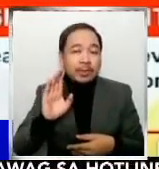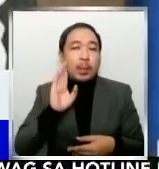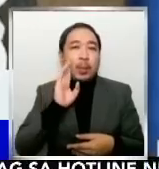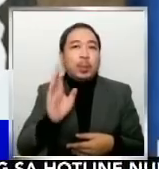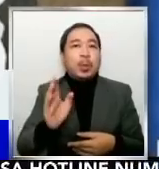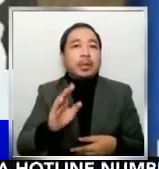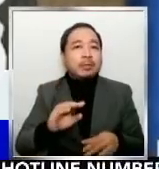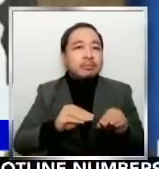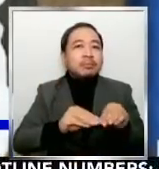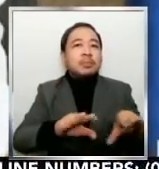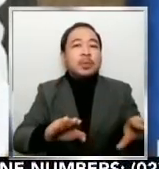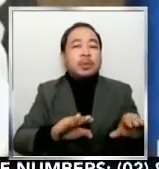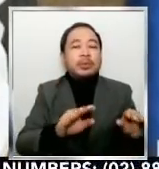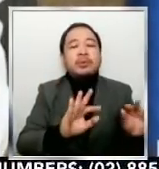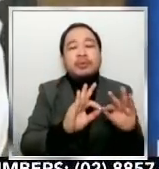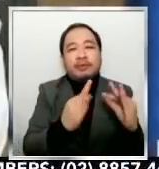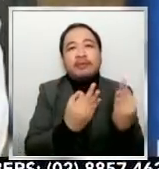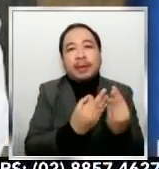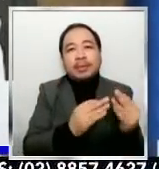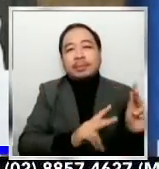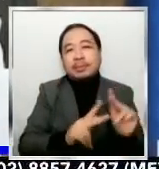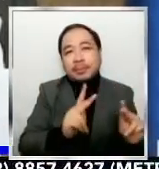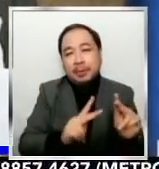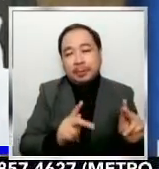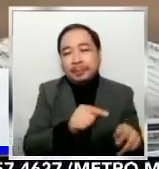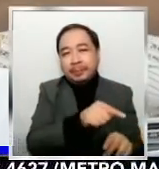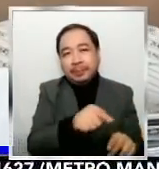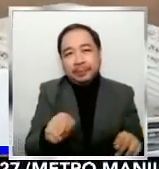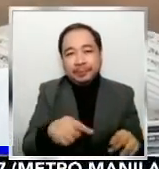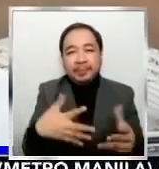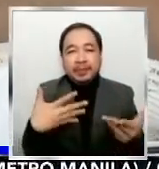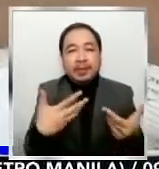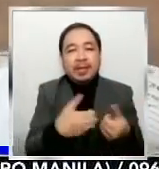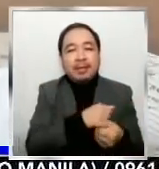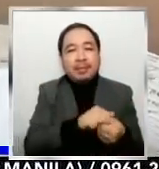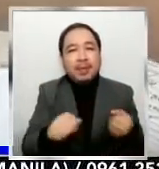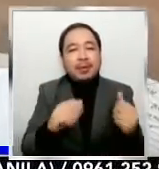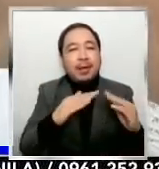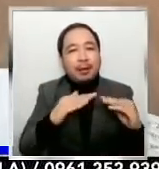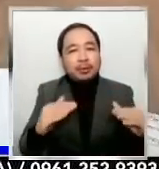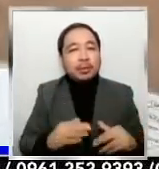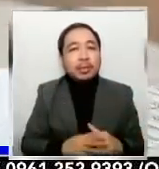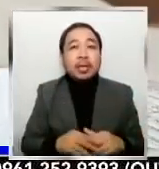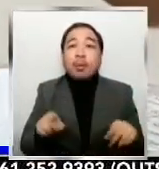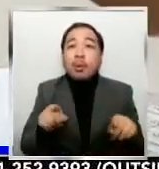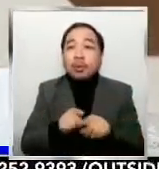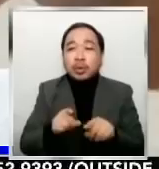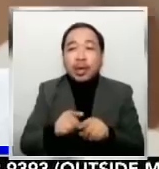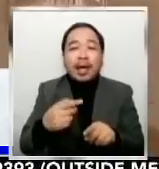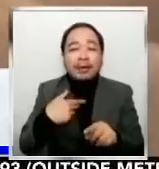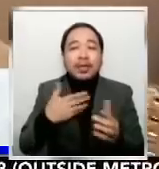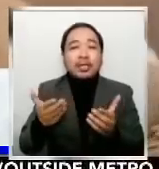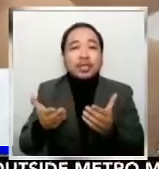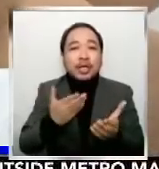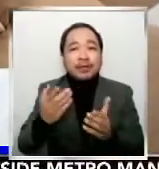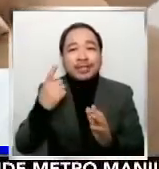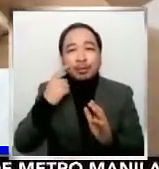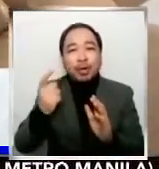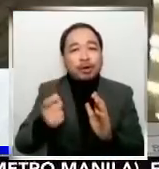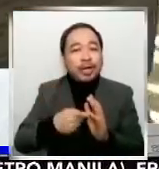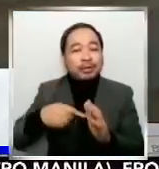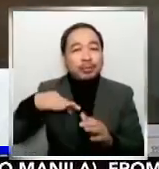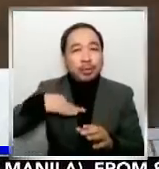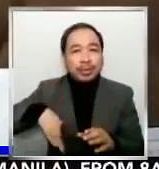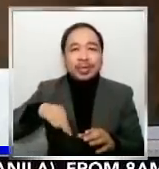kababayan. Para naman sa mga kawalin ng gobyerno, nilagdaan na rin ng Pangulo ang pamahagi ng Service Recognition Incentive ng hanggang 10,000